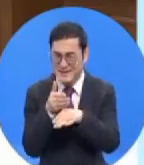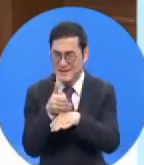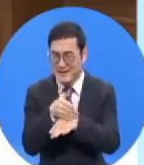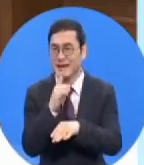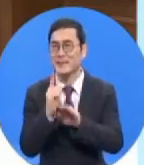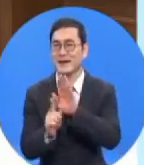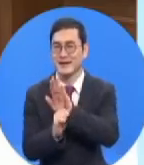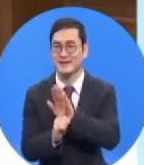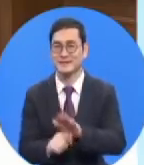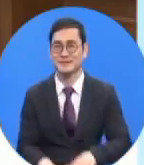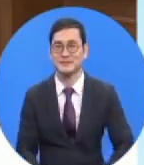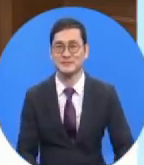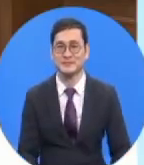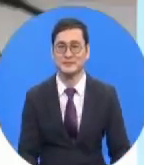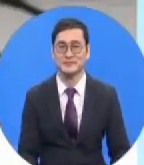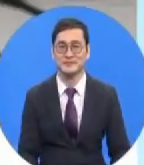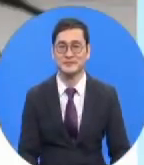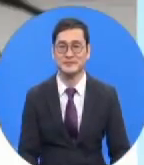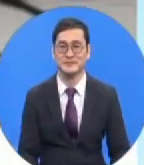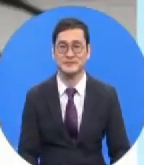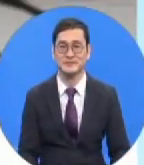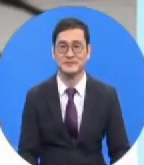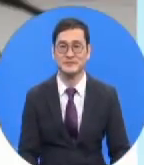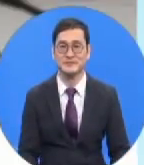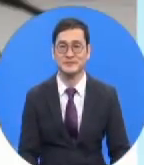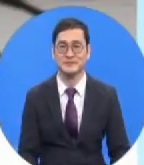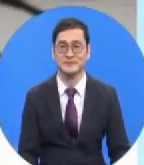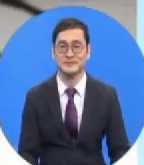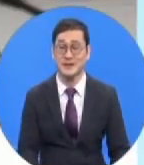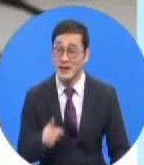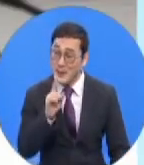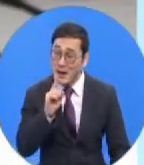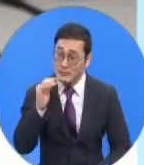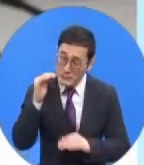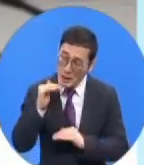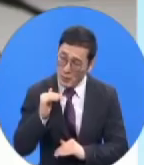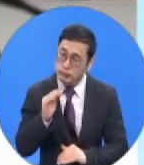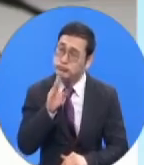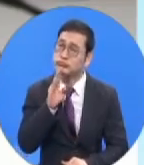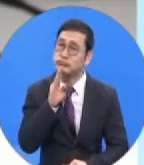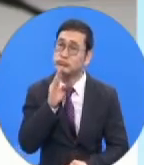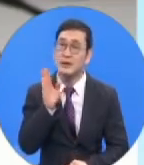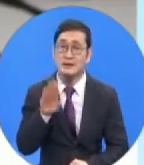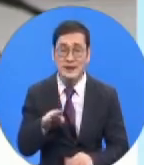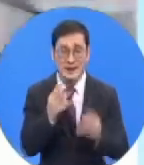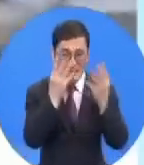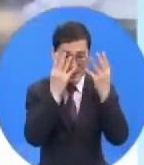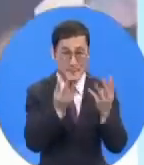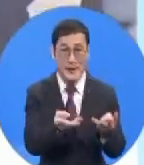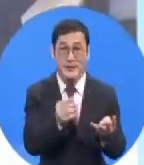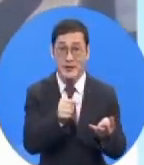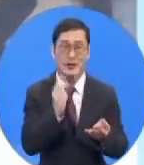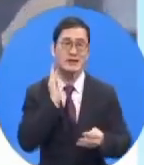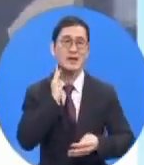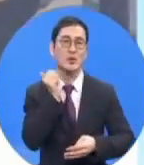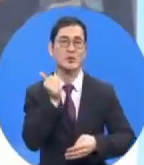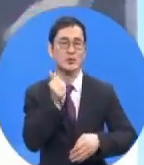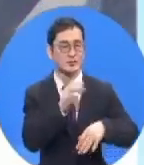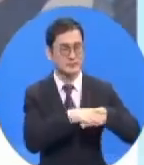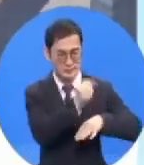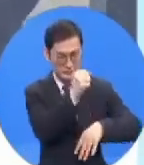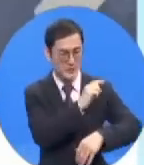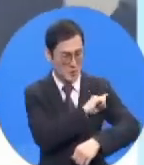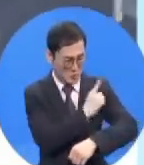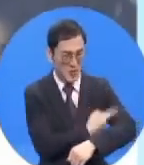아, 그래요? 물론 응징의 효과 있어야 되고 예방 효과 있어야 되고 맞는 말입니다. 네. 하지만은 사면이라는 거는 대통령의 어떤 통치